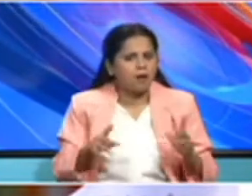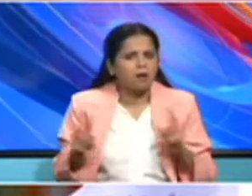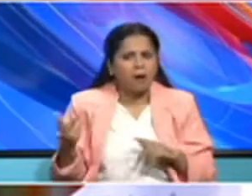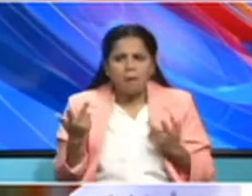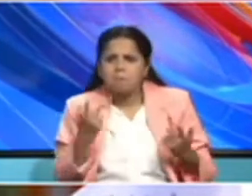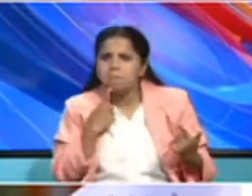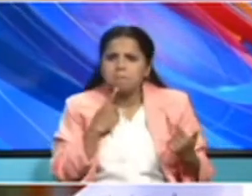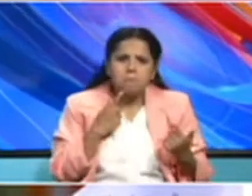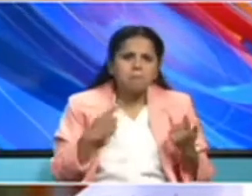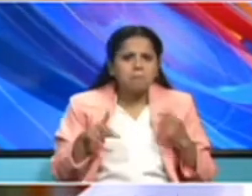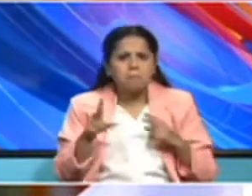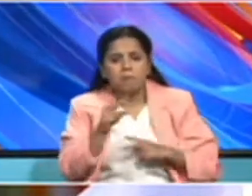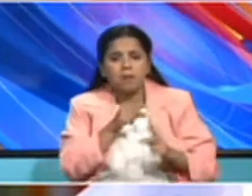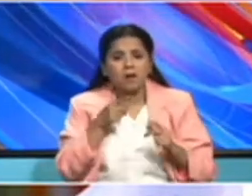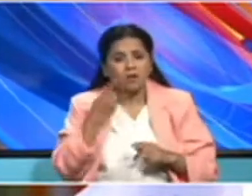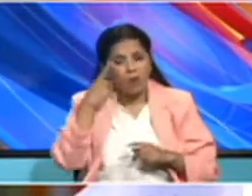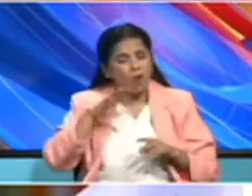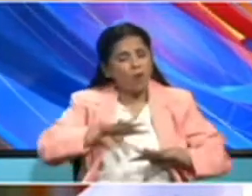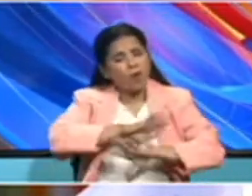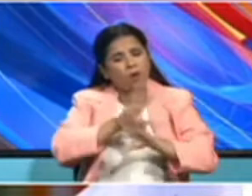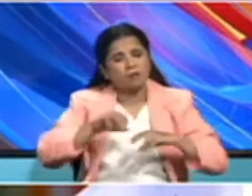इन सारे प्रयासों के लिए